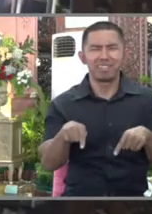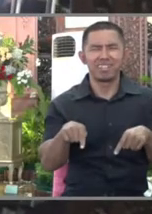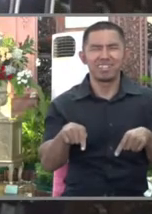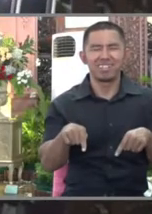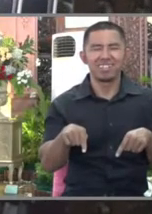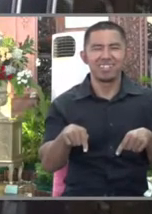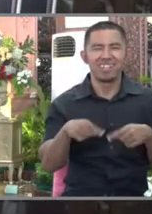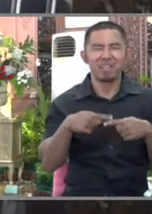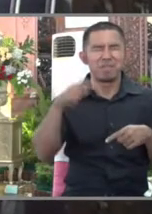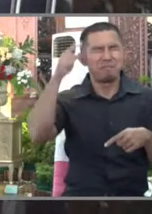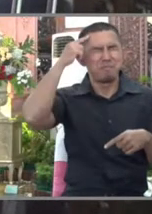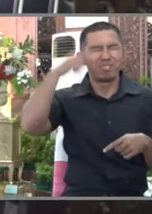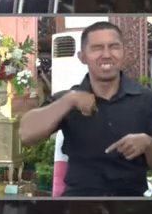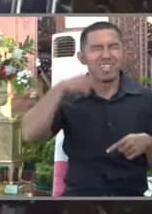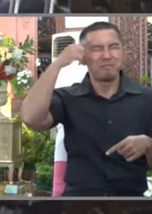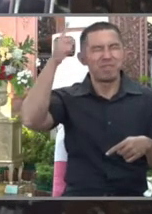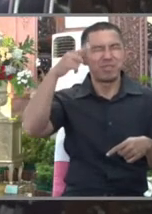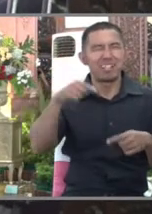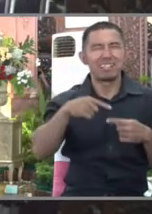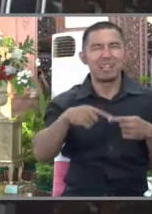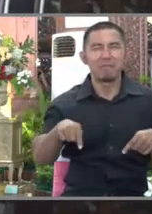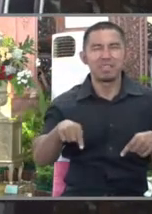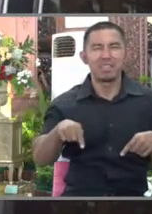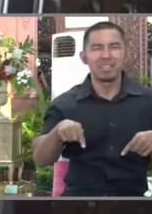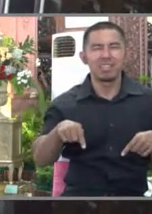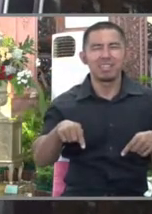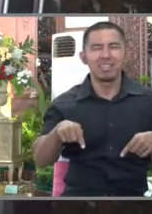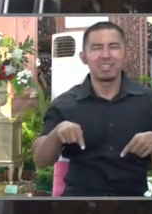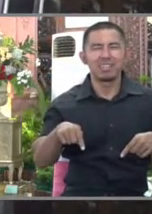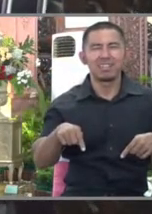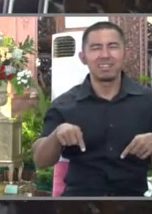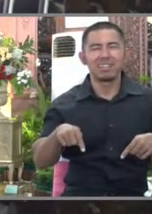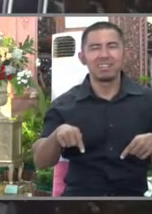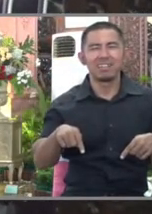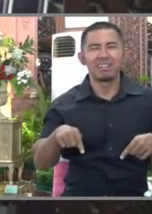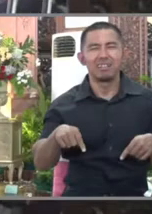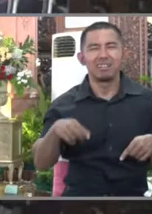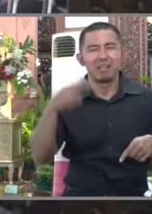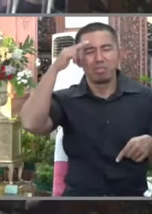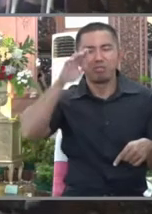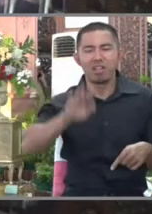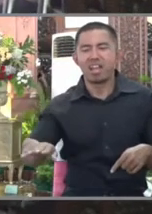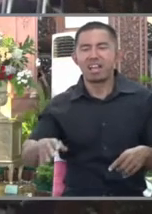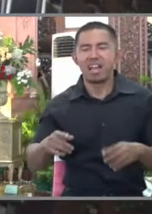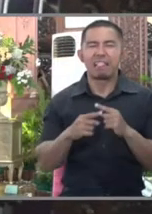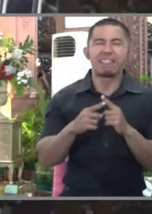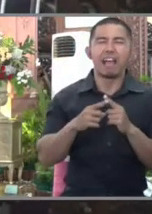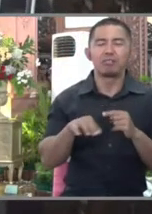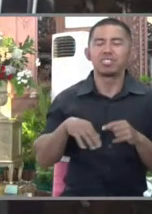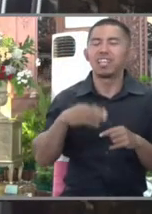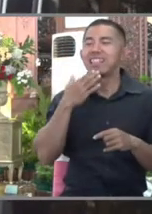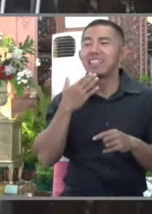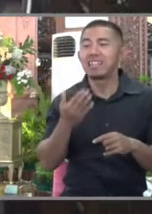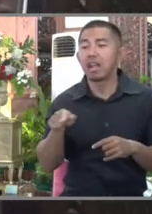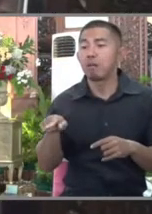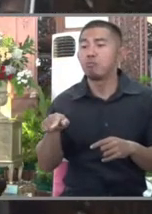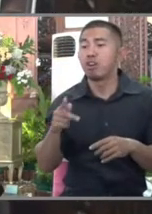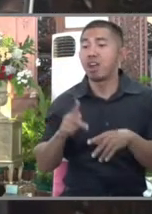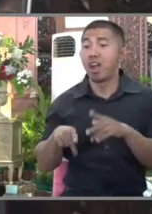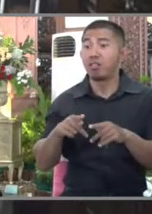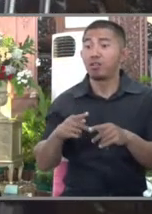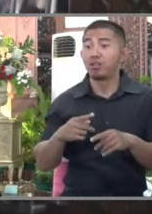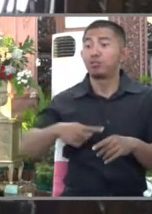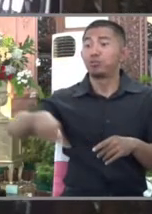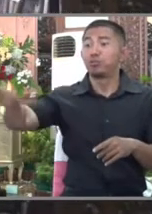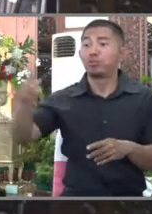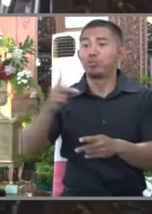bingung saya. Iyalah, sanksi iya tapi enggak dikenakan agar siswanya itu takut gitu loh, Pak. Ya makanya ya kamu sendiri kalau disuruh guru